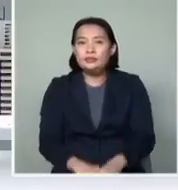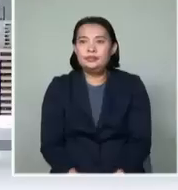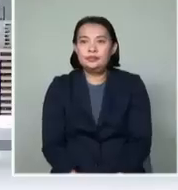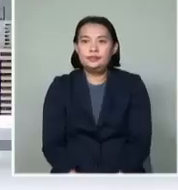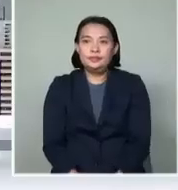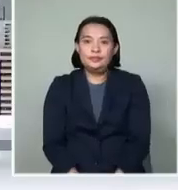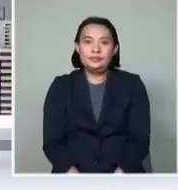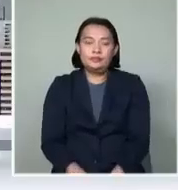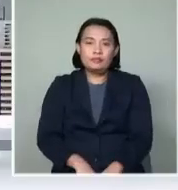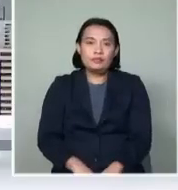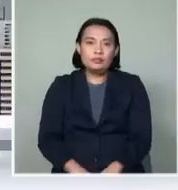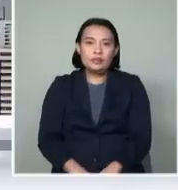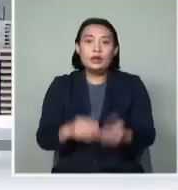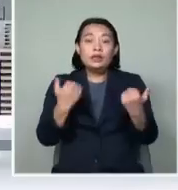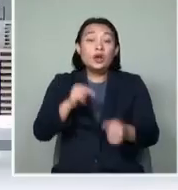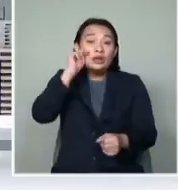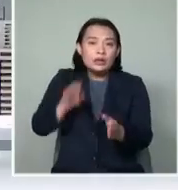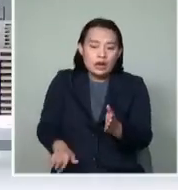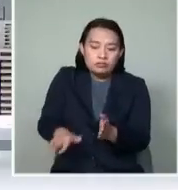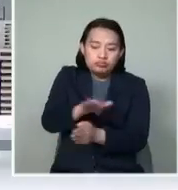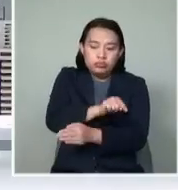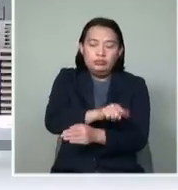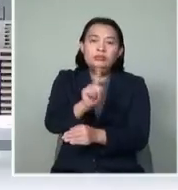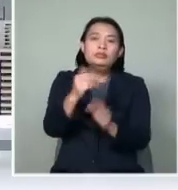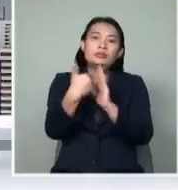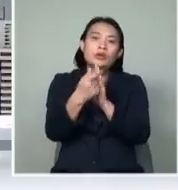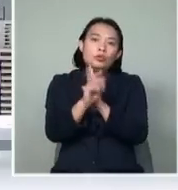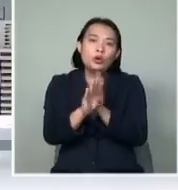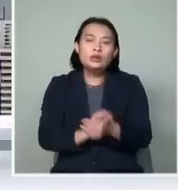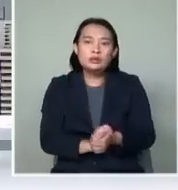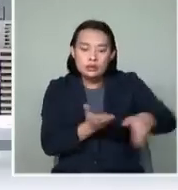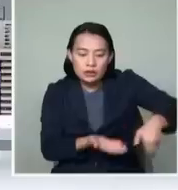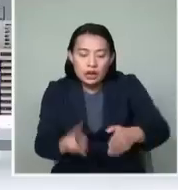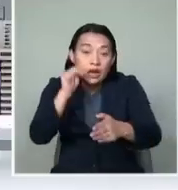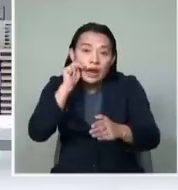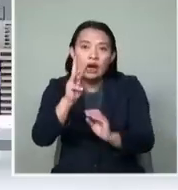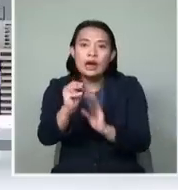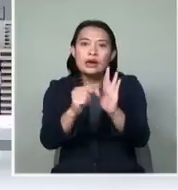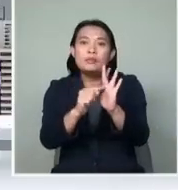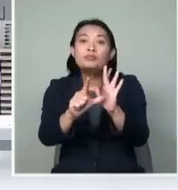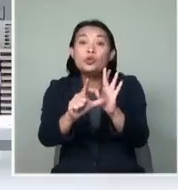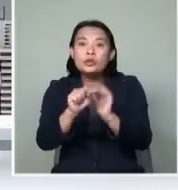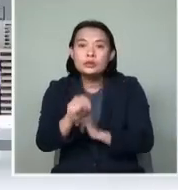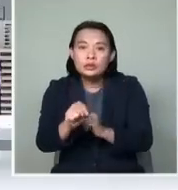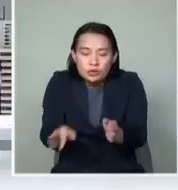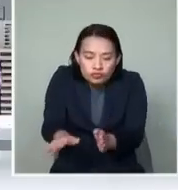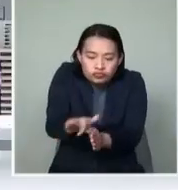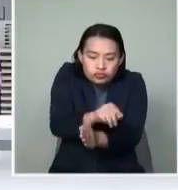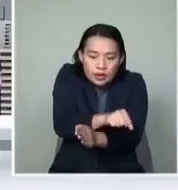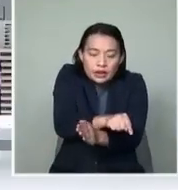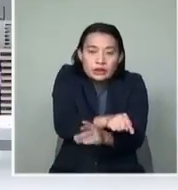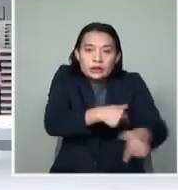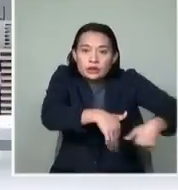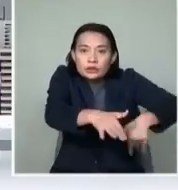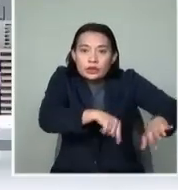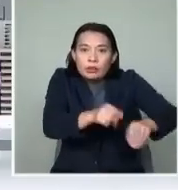เนี่ยน้ำเริ่มเอ่อล้นตลิ่งแล้วนะครับโดยเฉพาะน้ำจากลำน้ำมูลน้อยซึ่งเป็นลำน้ำสาขาของแม่น้ำมูลนั่นเองก็ทำให้ชาวบ้านต้อง